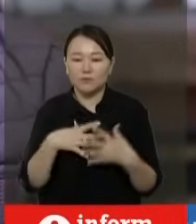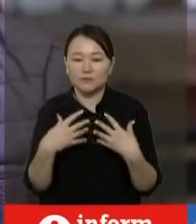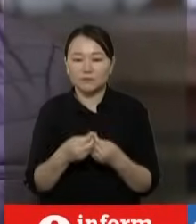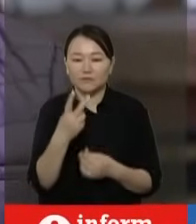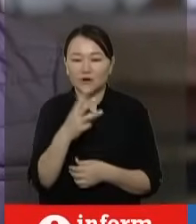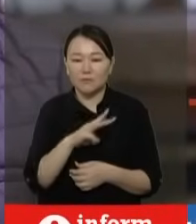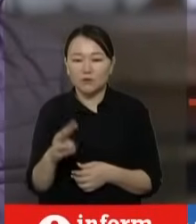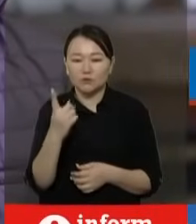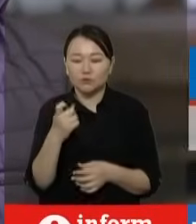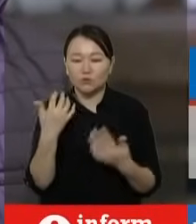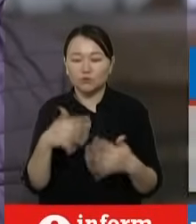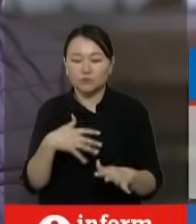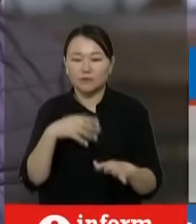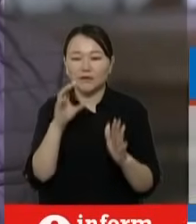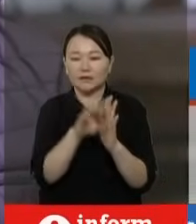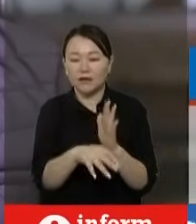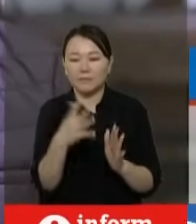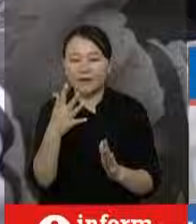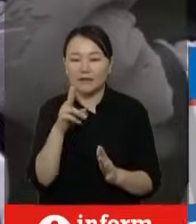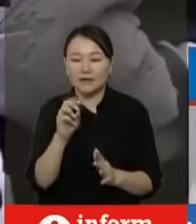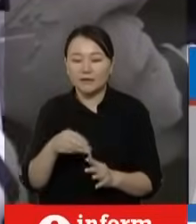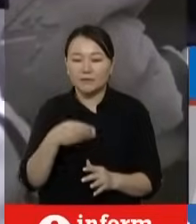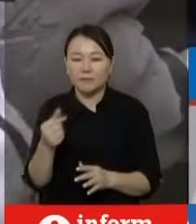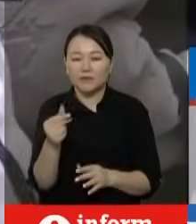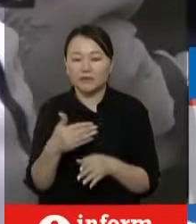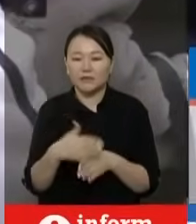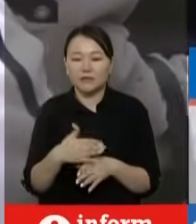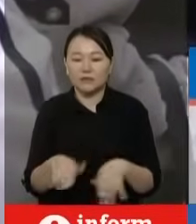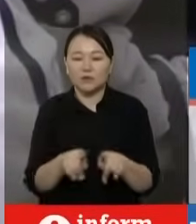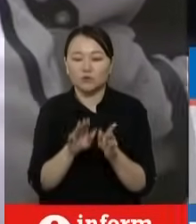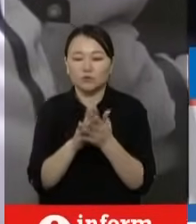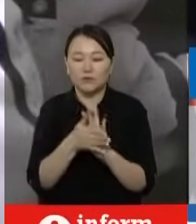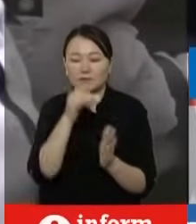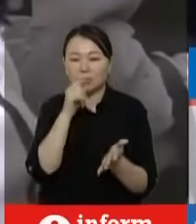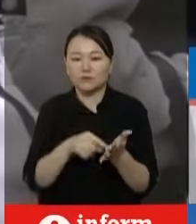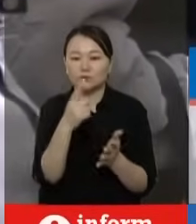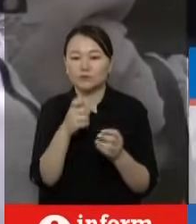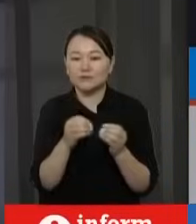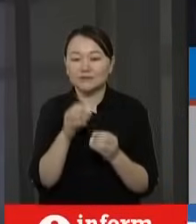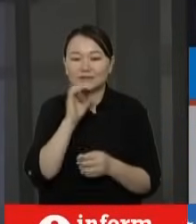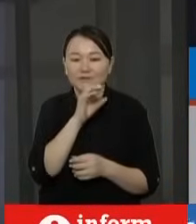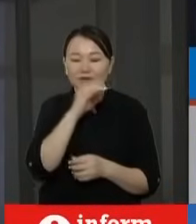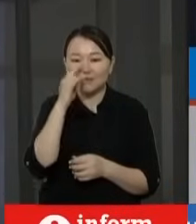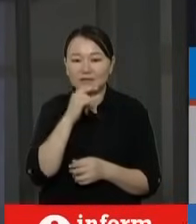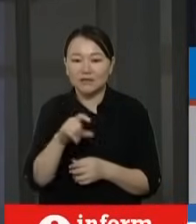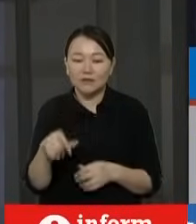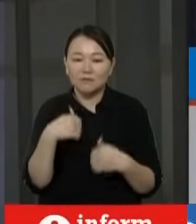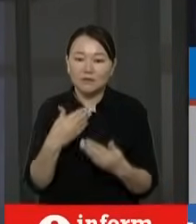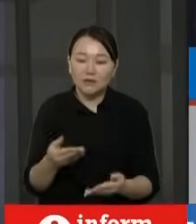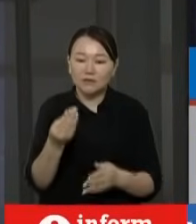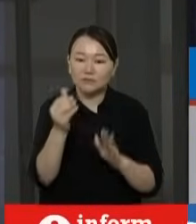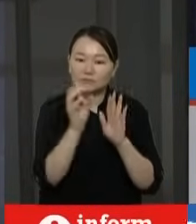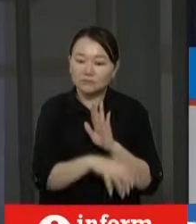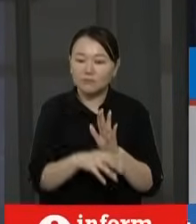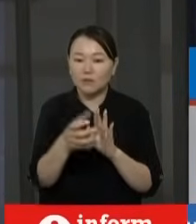миллиона 100 ушли. Мы 5 лет кредит платили. В такой ситуации оказались 110 североказахстанцев. Им предлагали внести